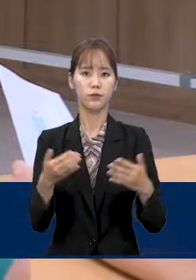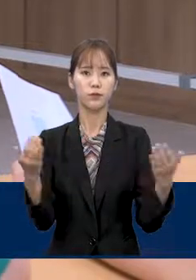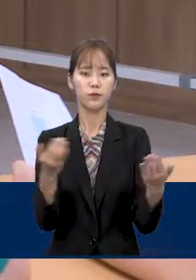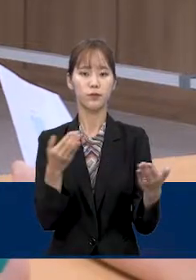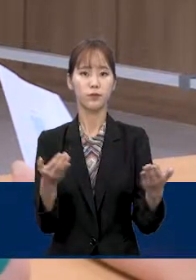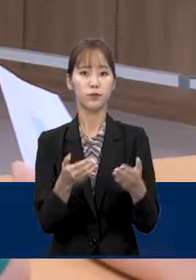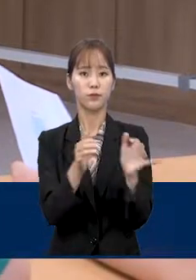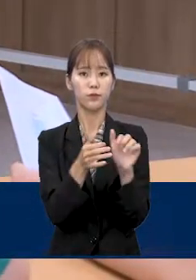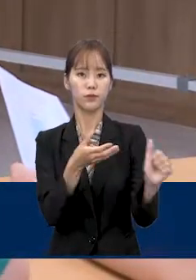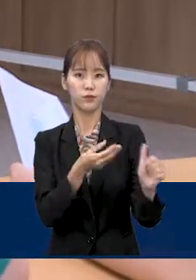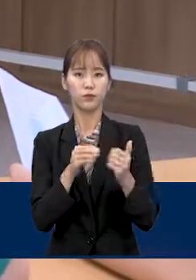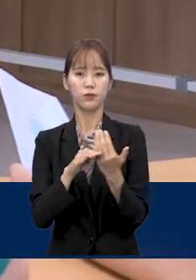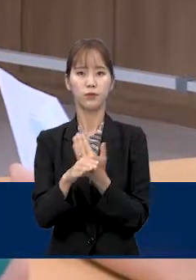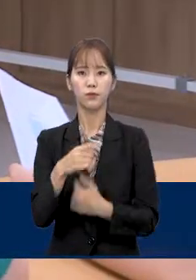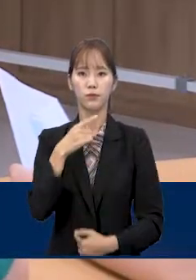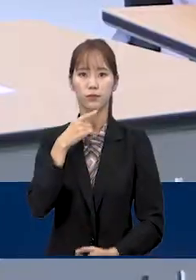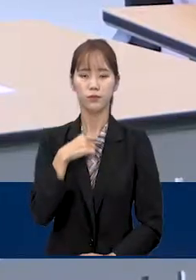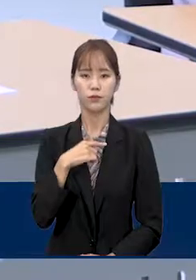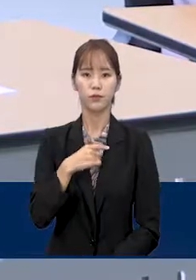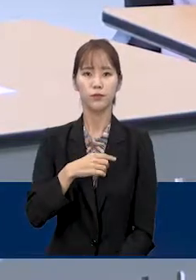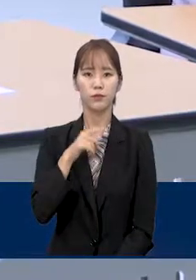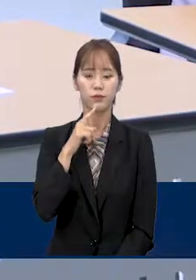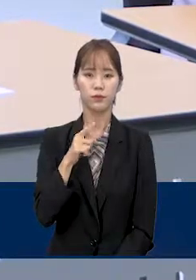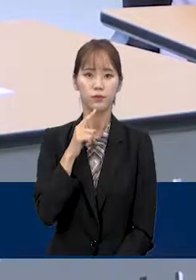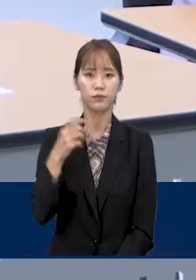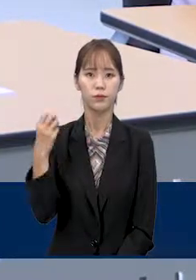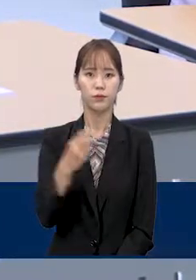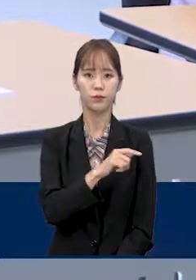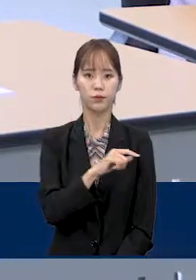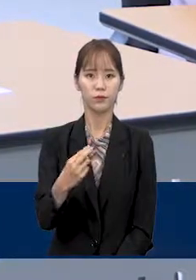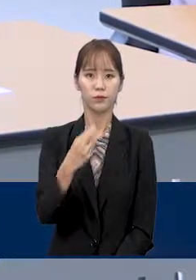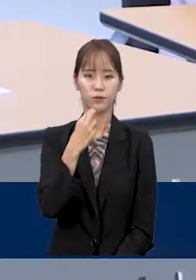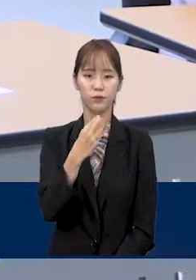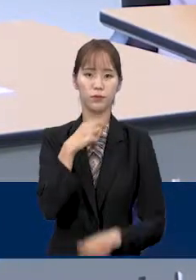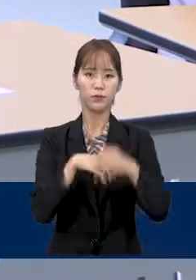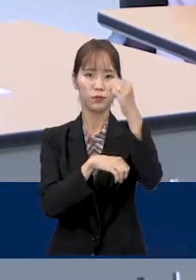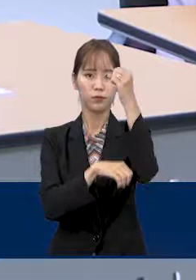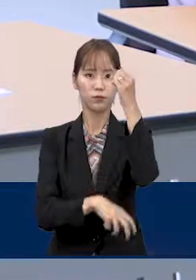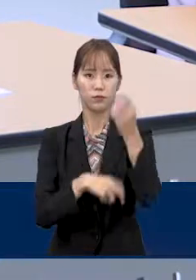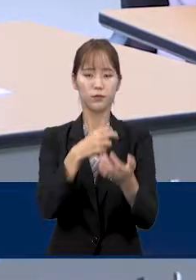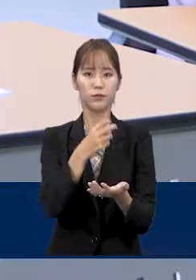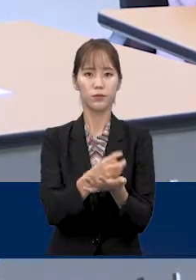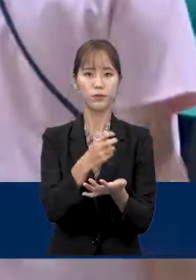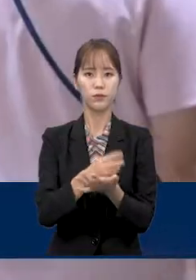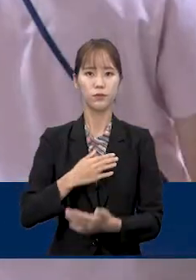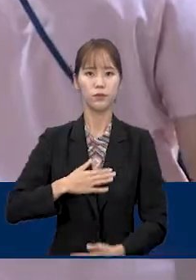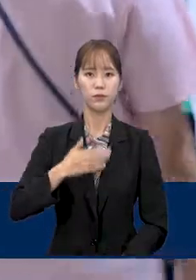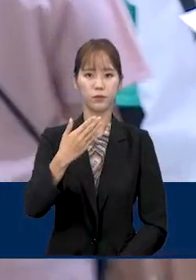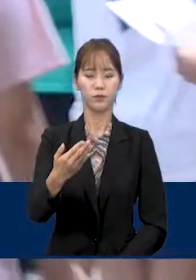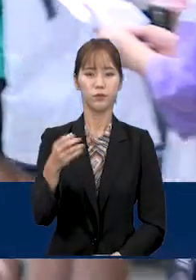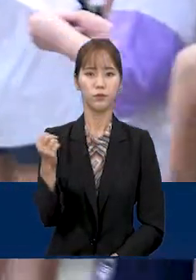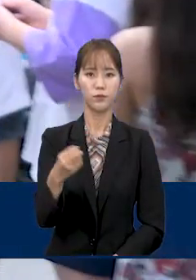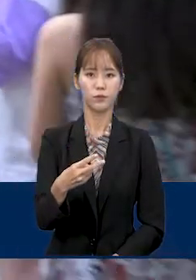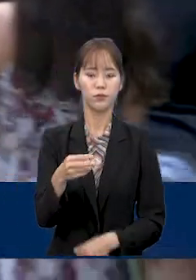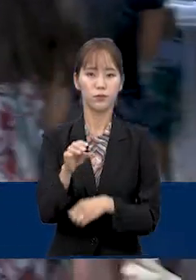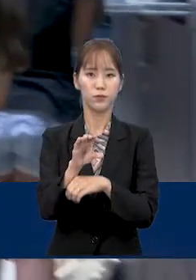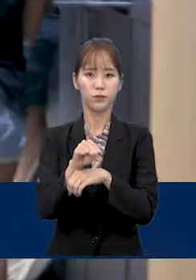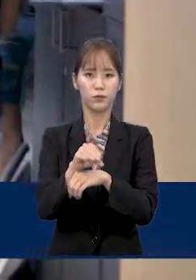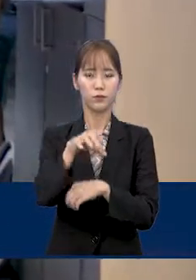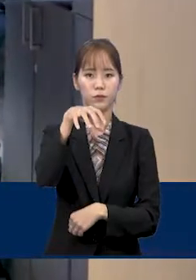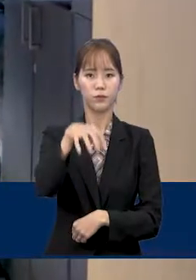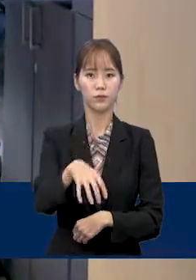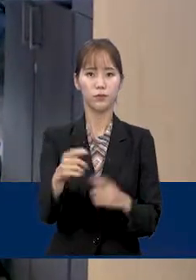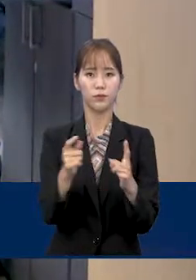아나운서를 강사로 초빙해 1분 스피치, 보이스 트레이닝, 호흡법 등 기본 교육을 실시하고 방송국